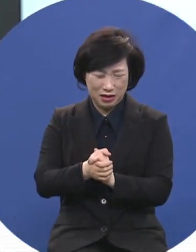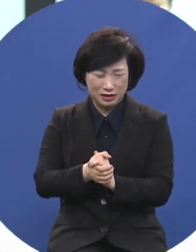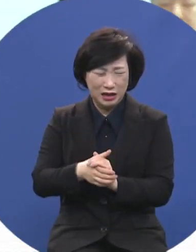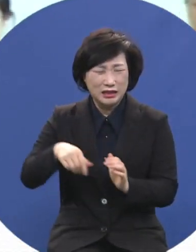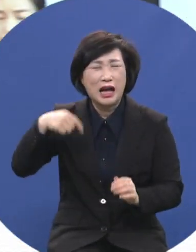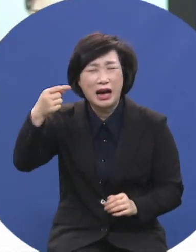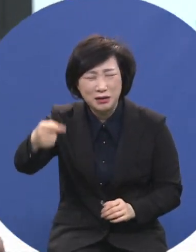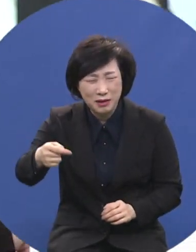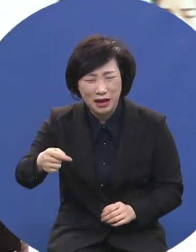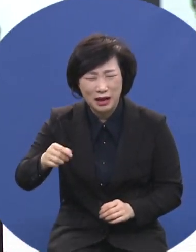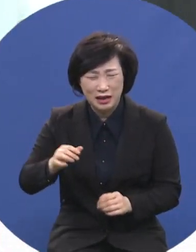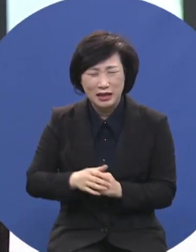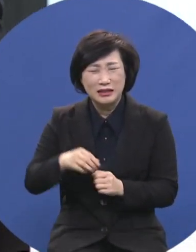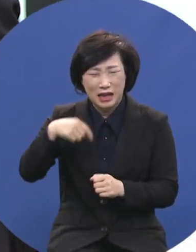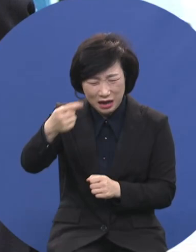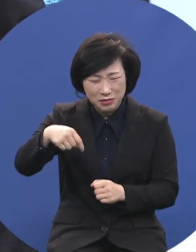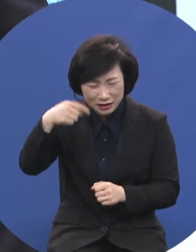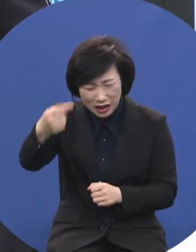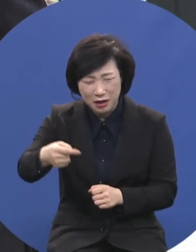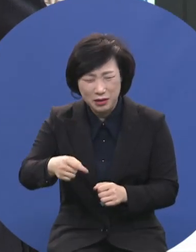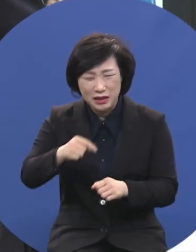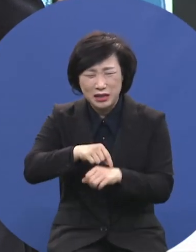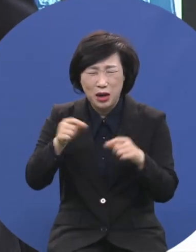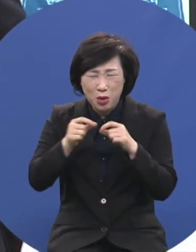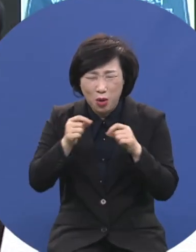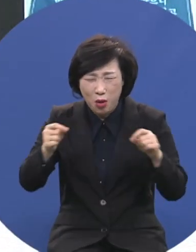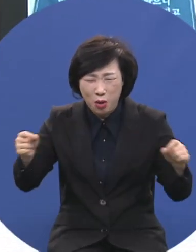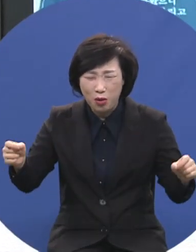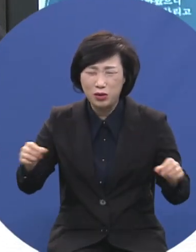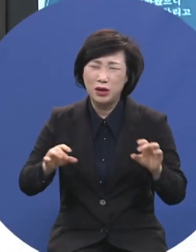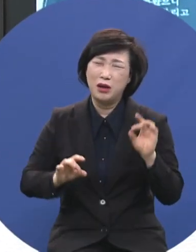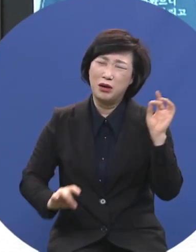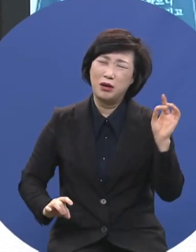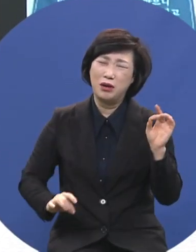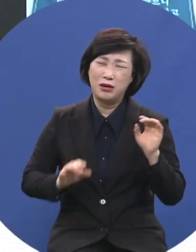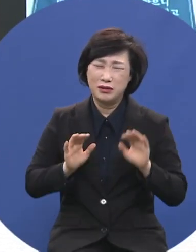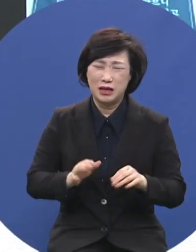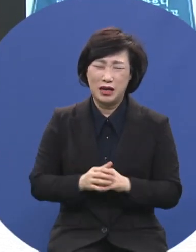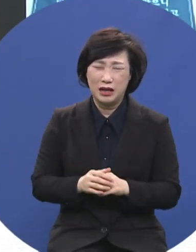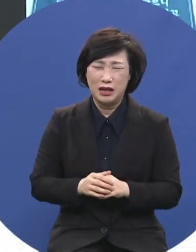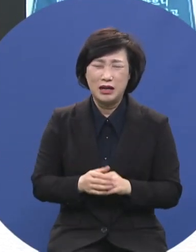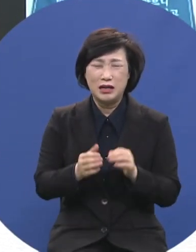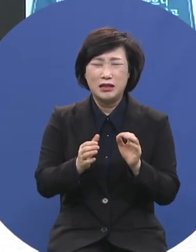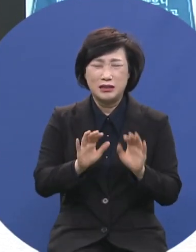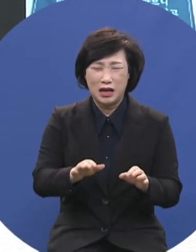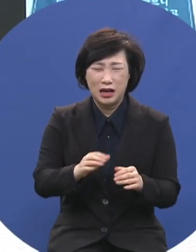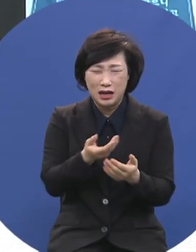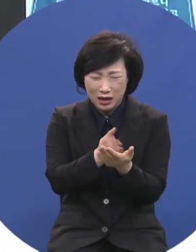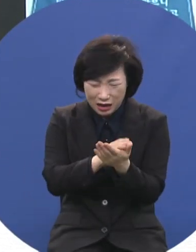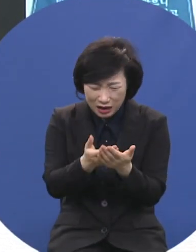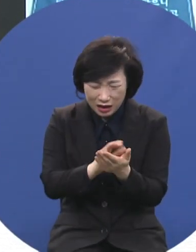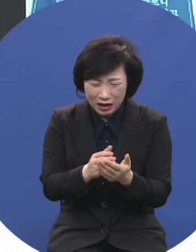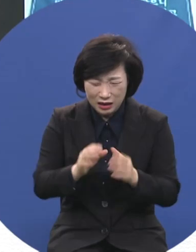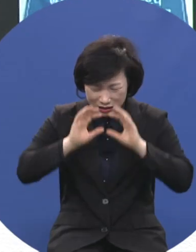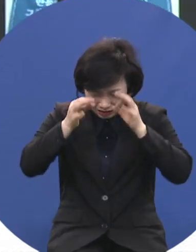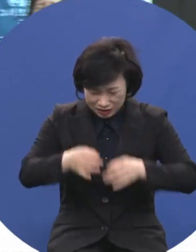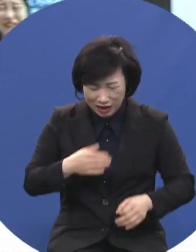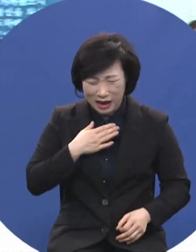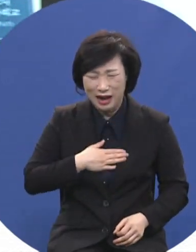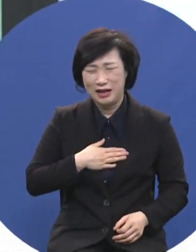그 다음에 하지가 얼마나 오랫동안 못하고 있으며 하다 말다 하는지를 잘 보게